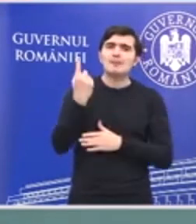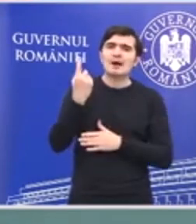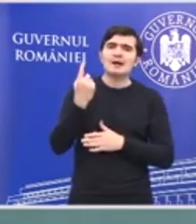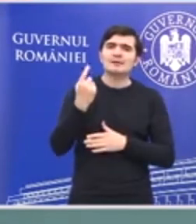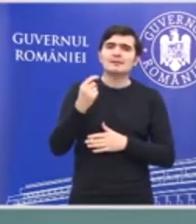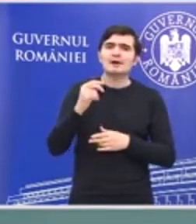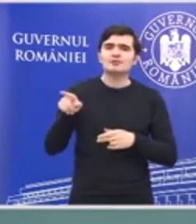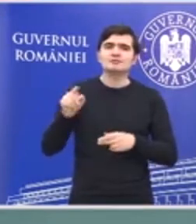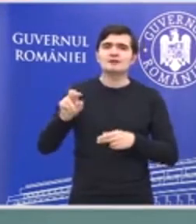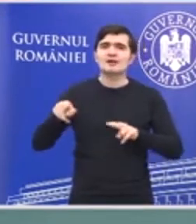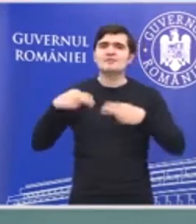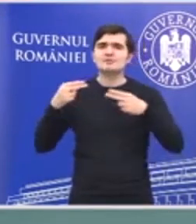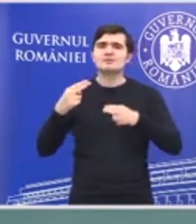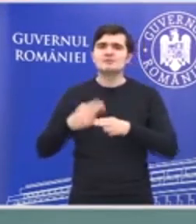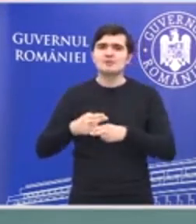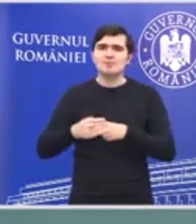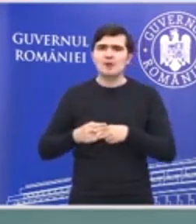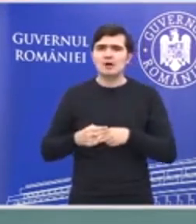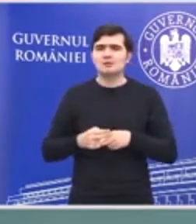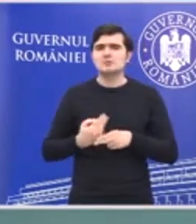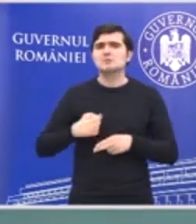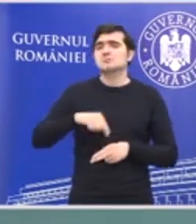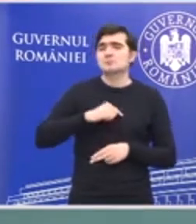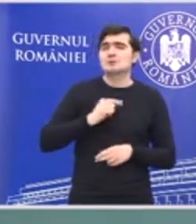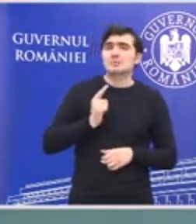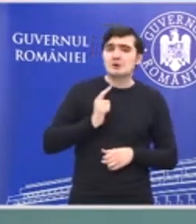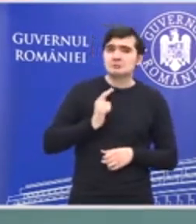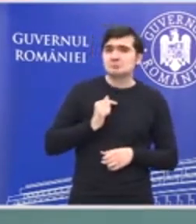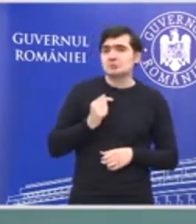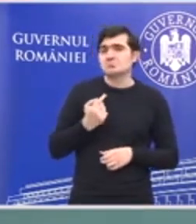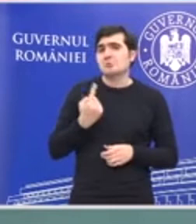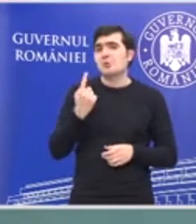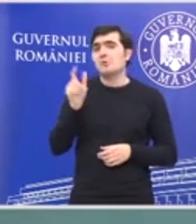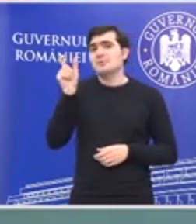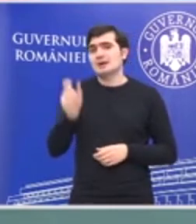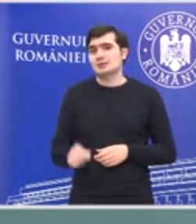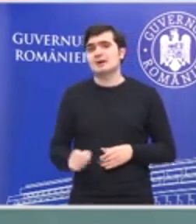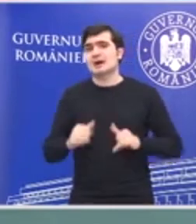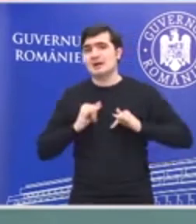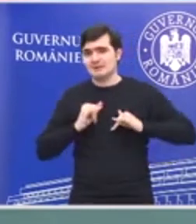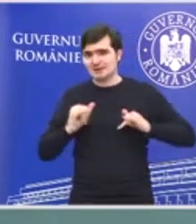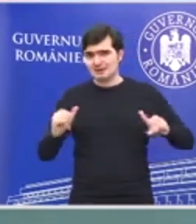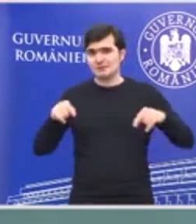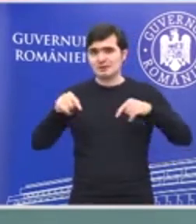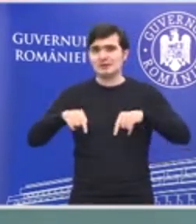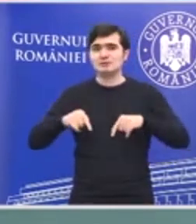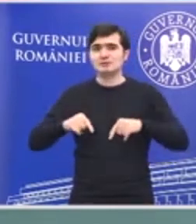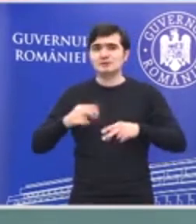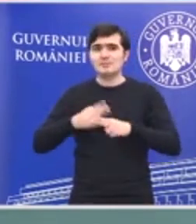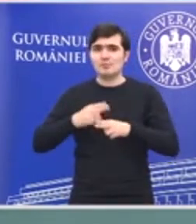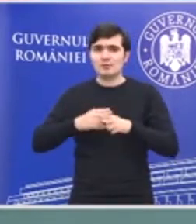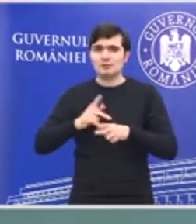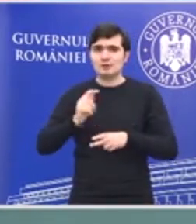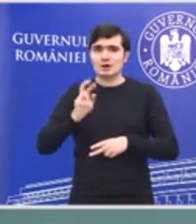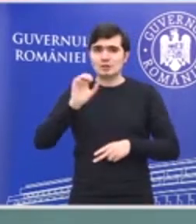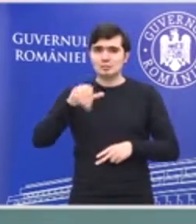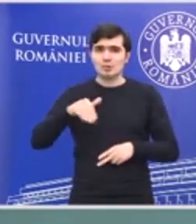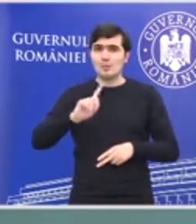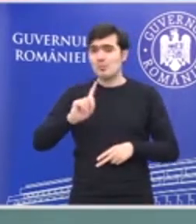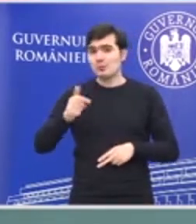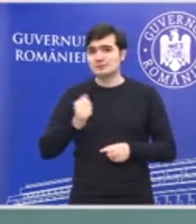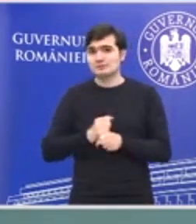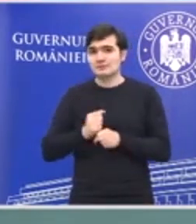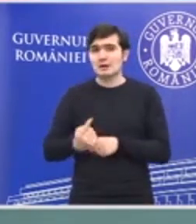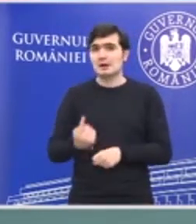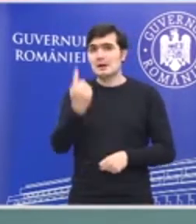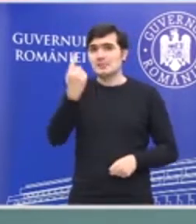imunologic, ceea ce ne-am fi așteptat ca o persoană care ar fi dezvoltat aceste evenimente să le facă de la prima doză. Deci